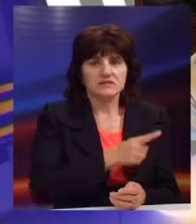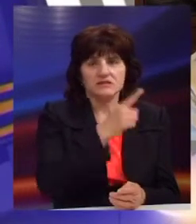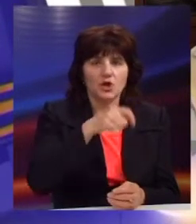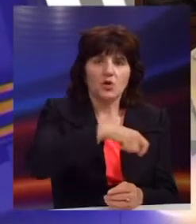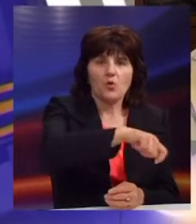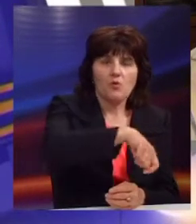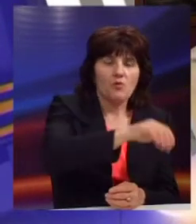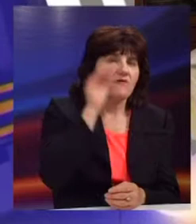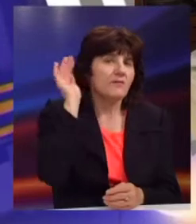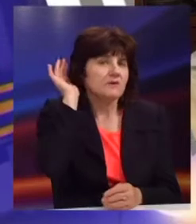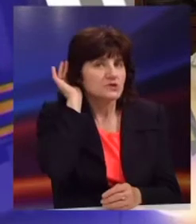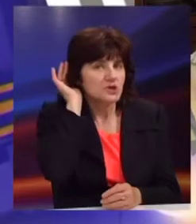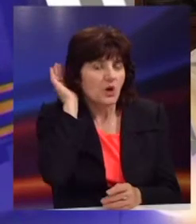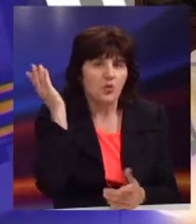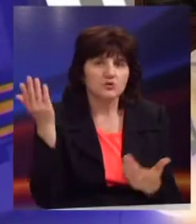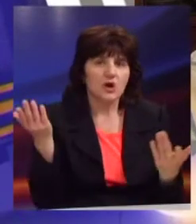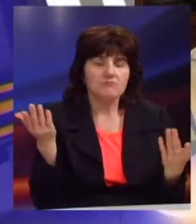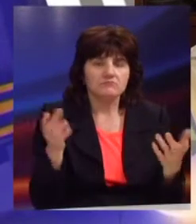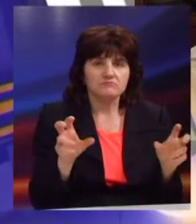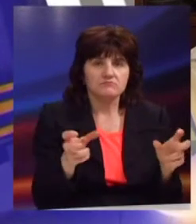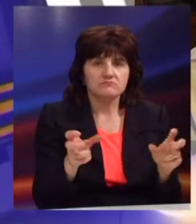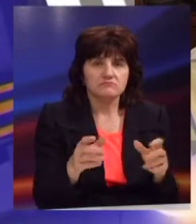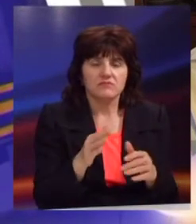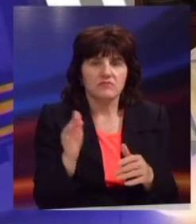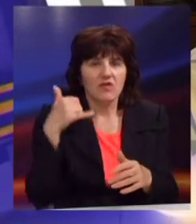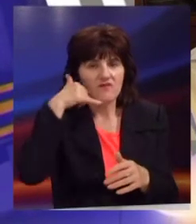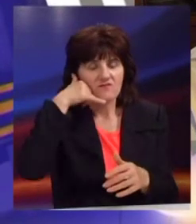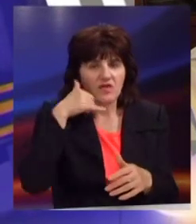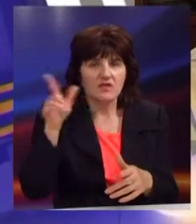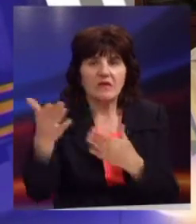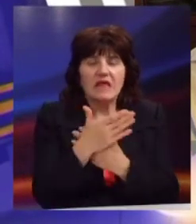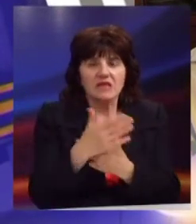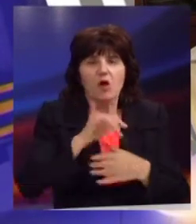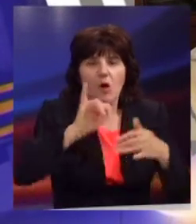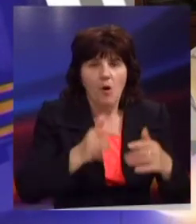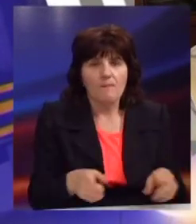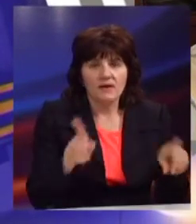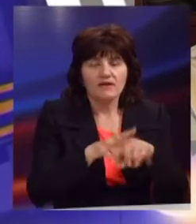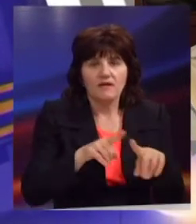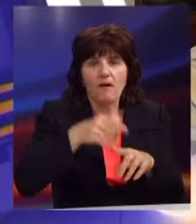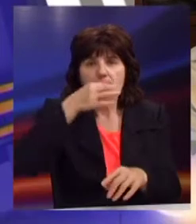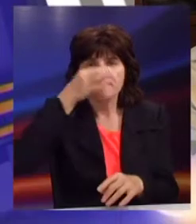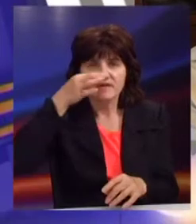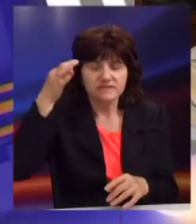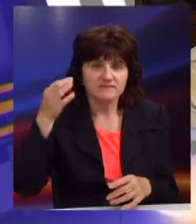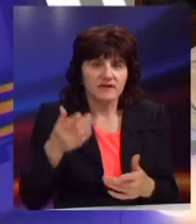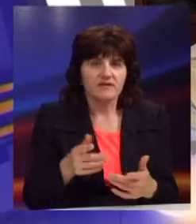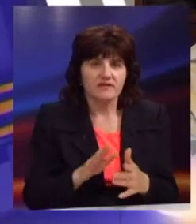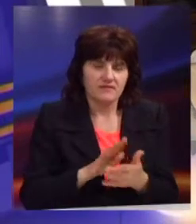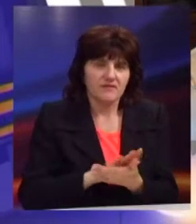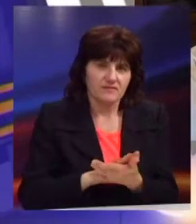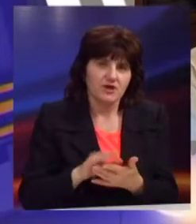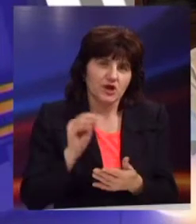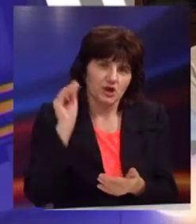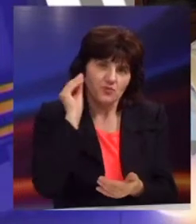ceo dan kuvam, slušam, kažem, potražim Vladu, neki put me izgrdi, opet tu pesmu ćeš da pustimo.